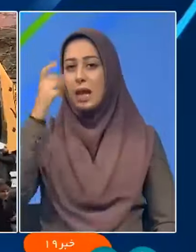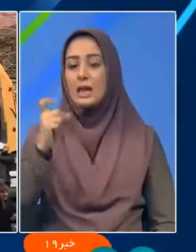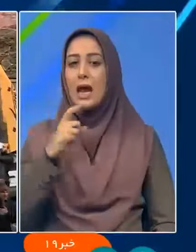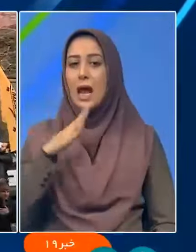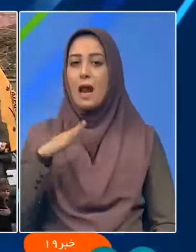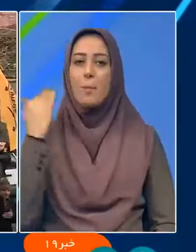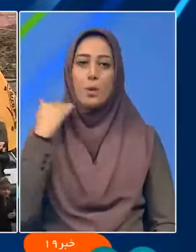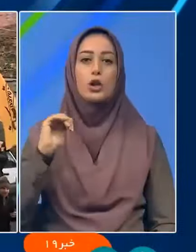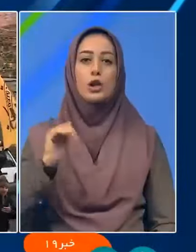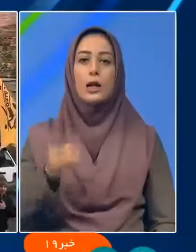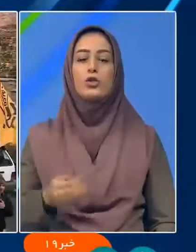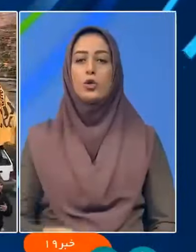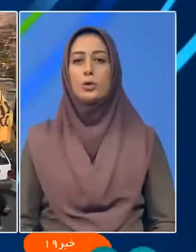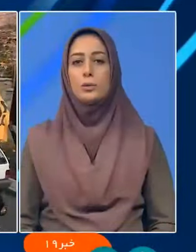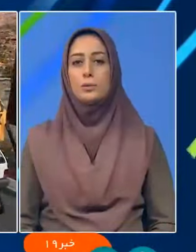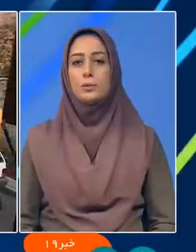به حلب شهید شد.